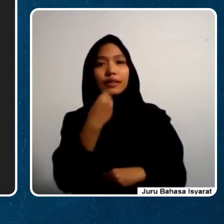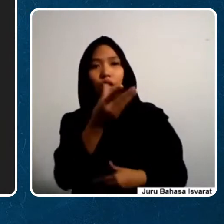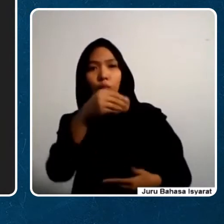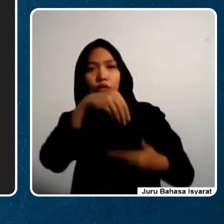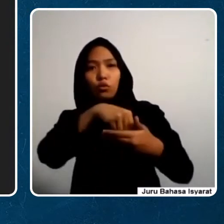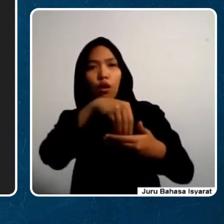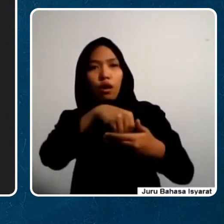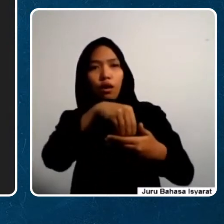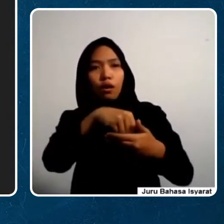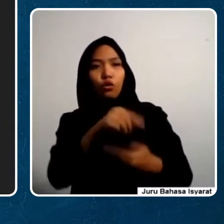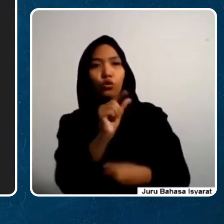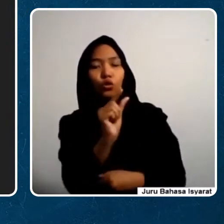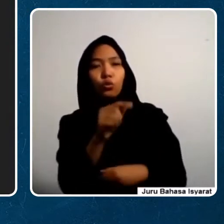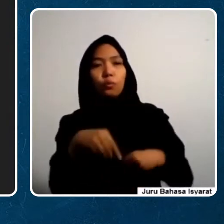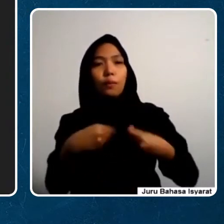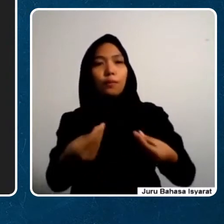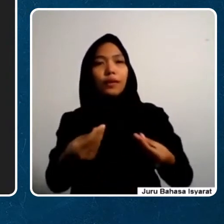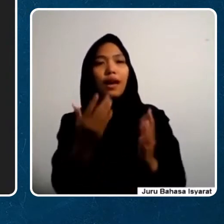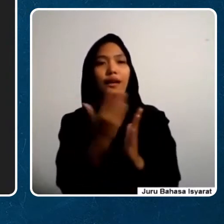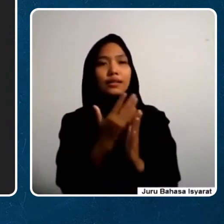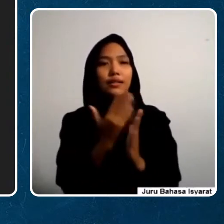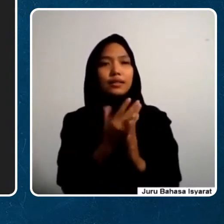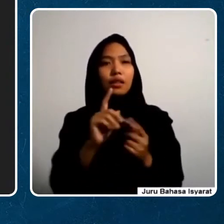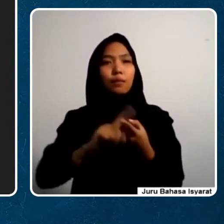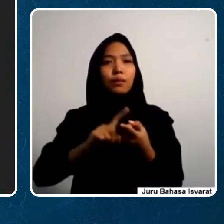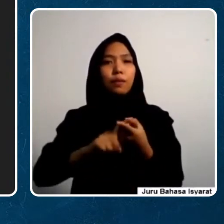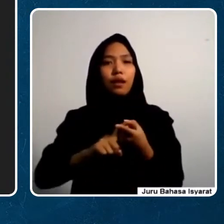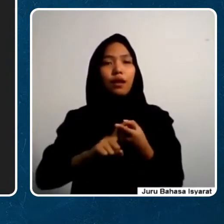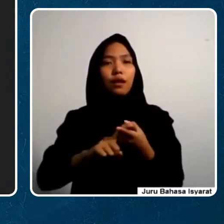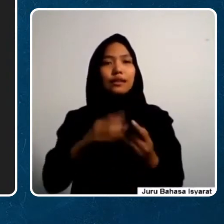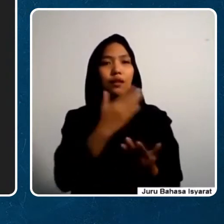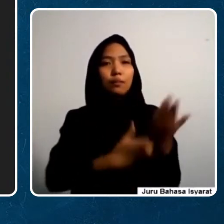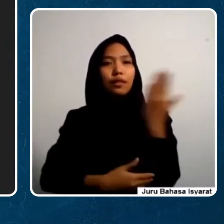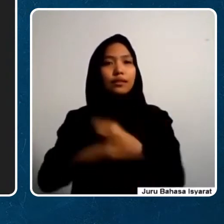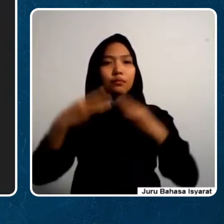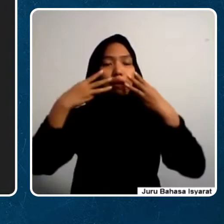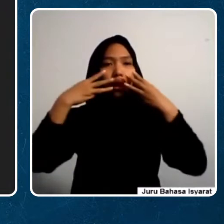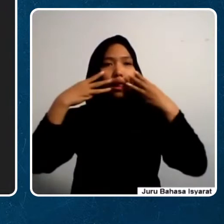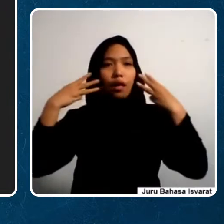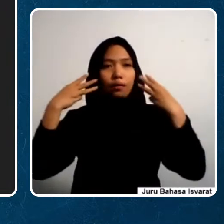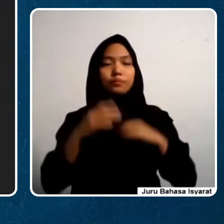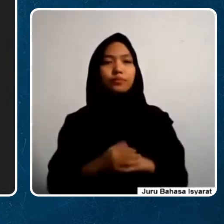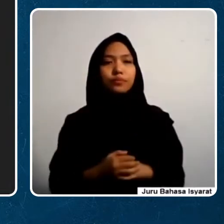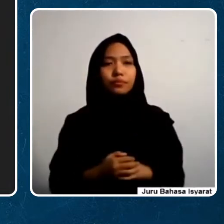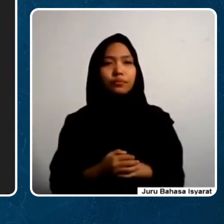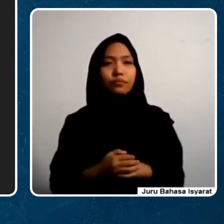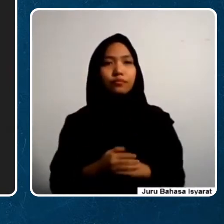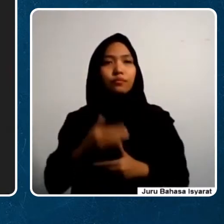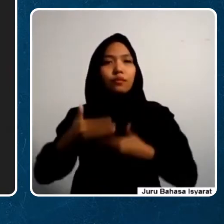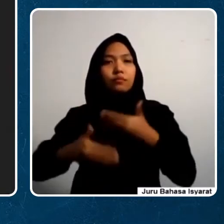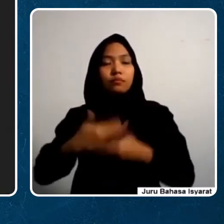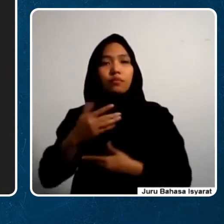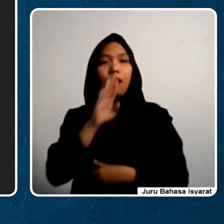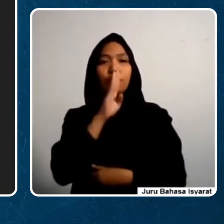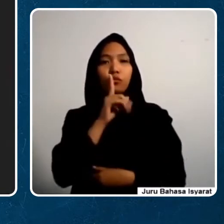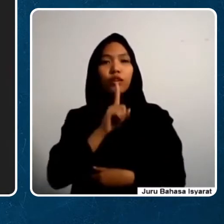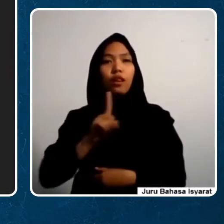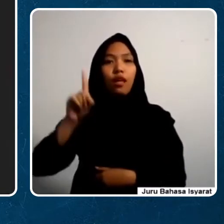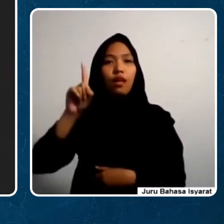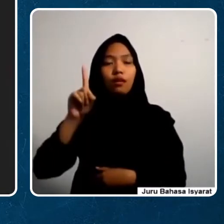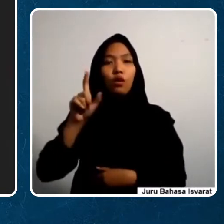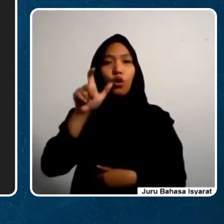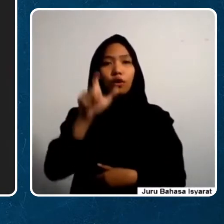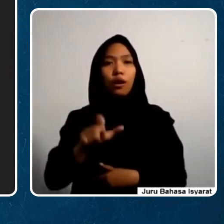atau ke pasar ataupun ke restoran. Saya pernah ke tempat restoran dan saya memberi masukan ke